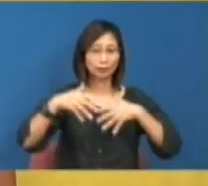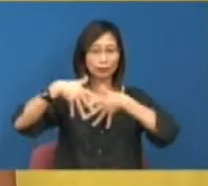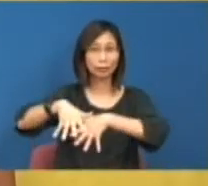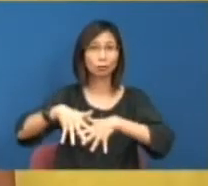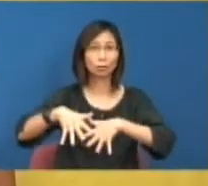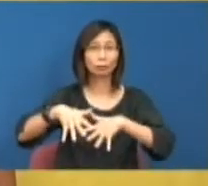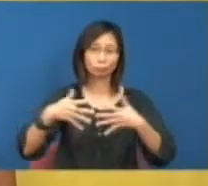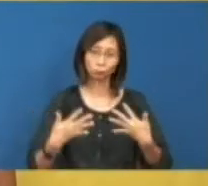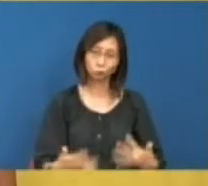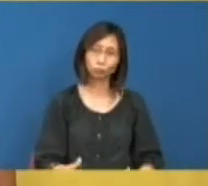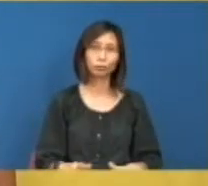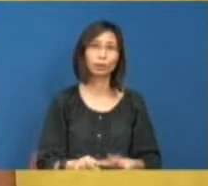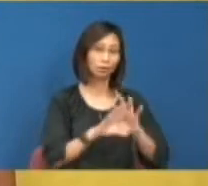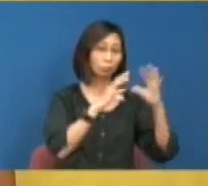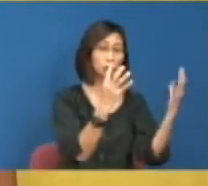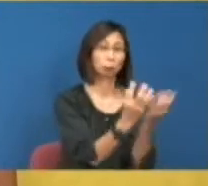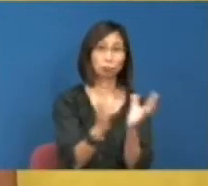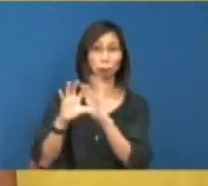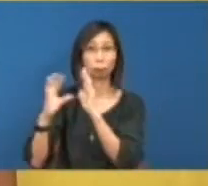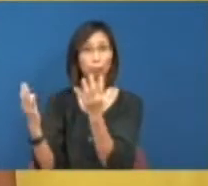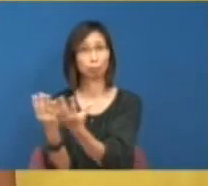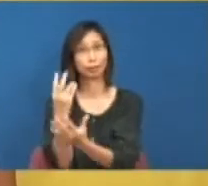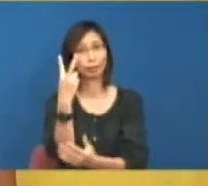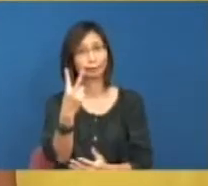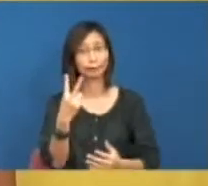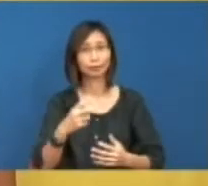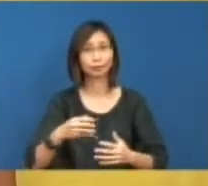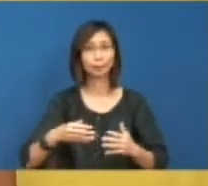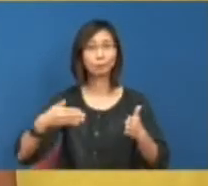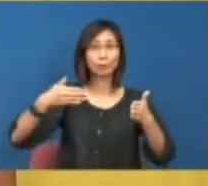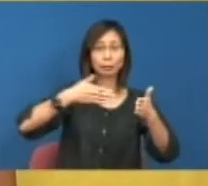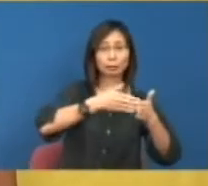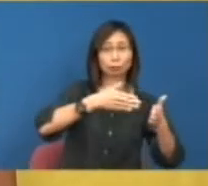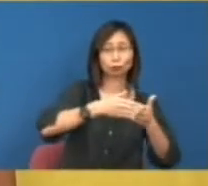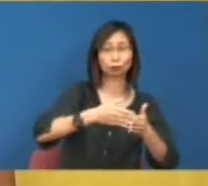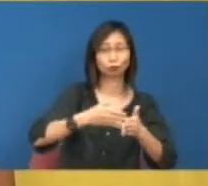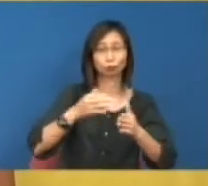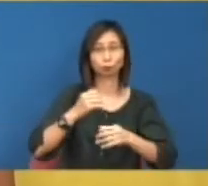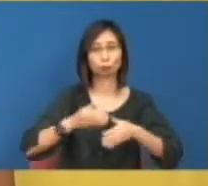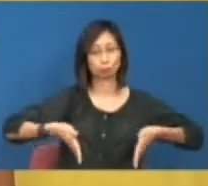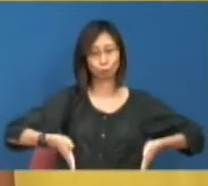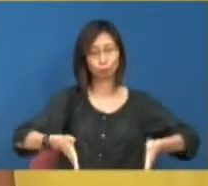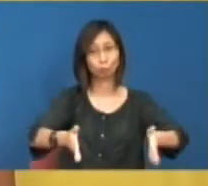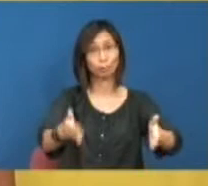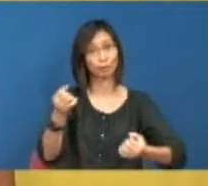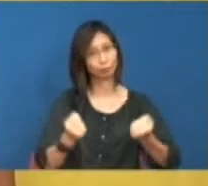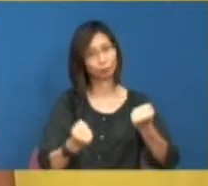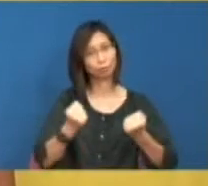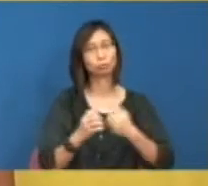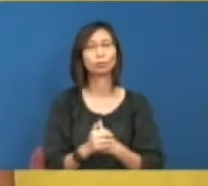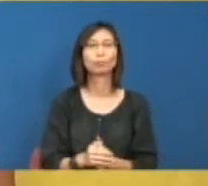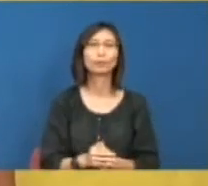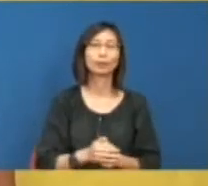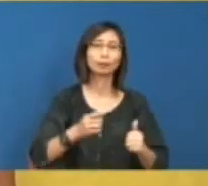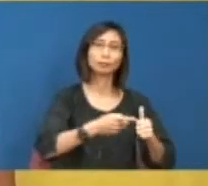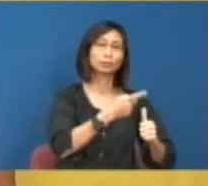路，這個完全是錯的。第一個，如果說人民力量，就是因為人民力量的隊伍在這個禮賓府的後門是受到這